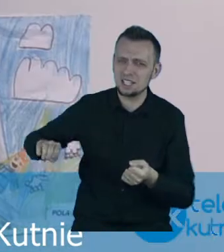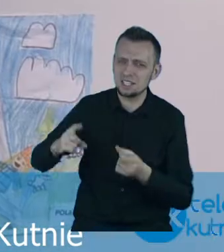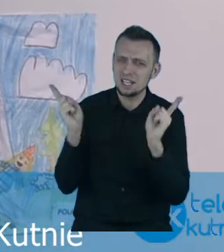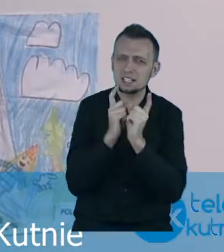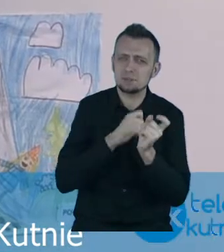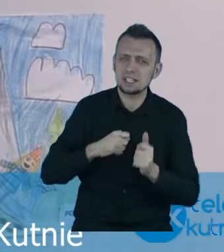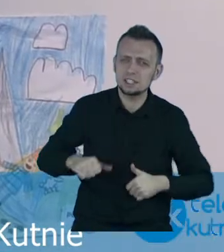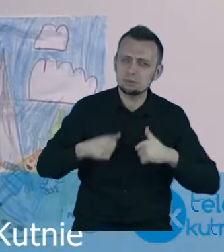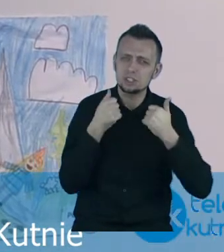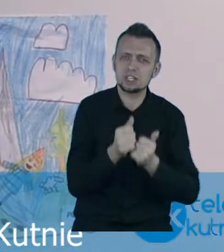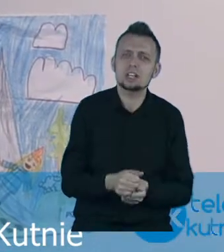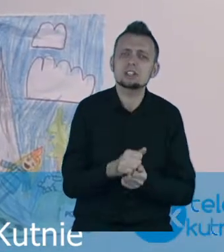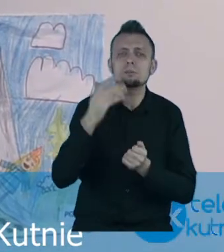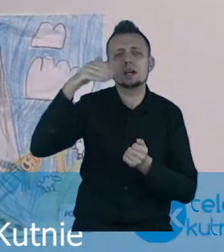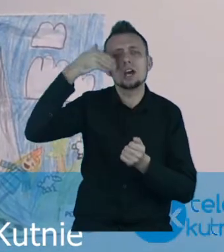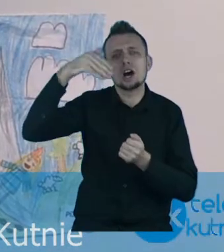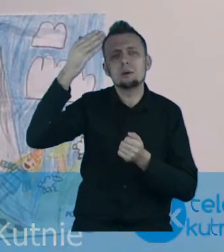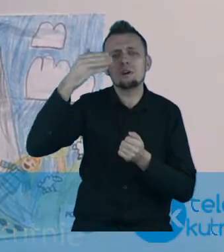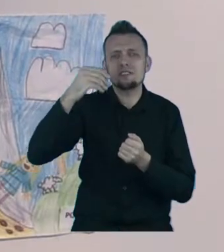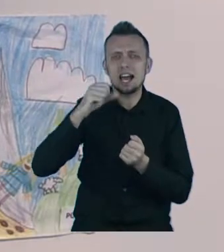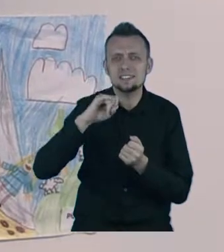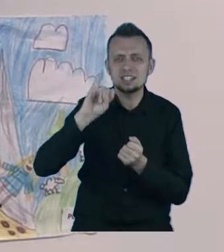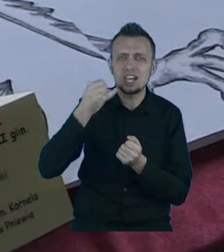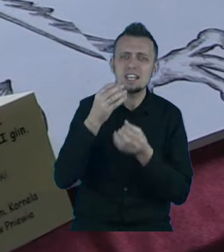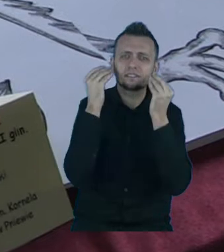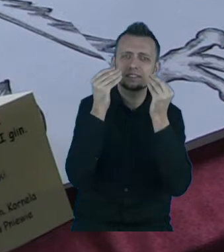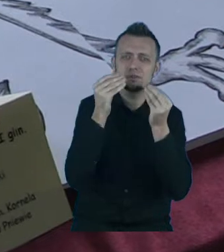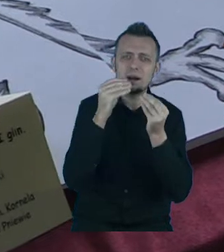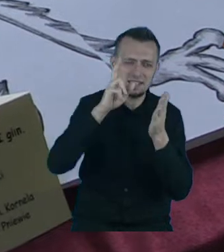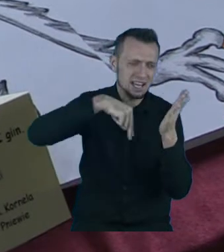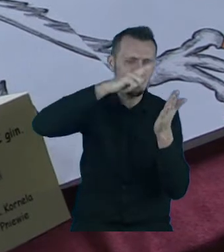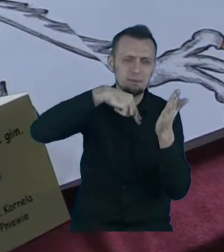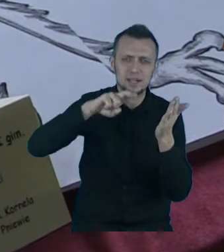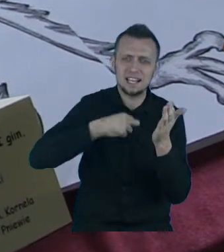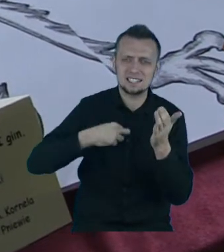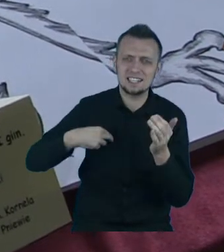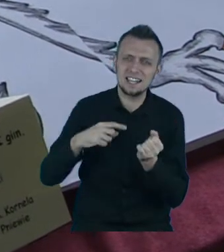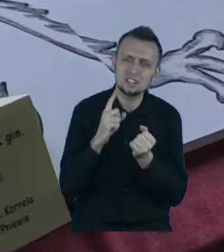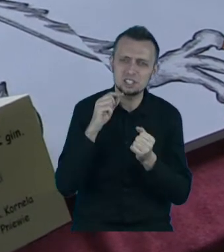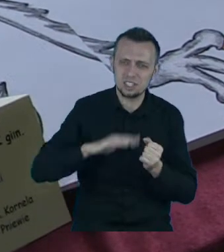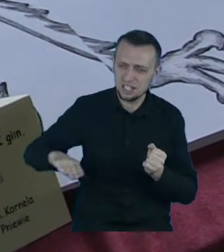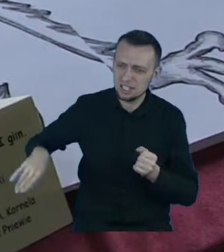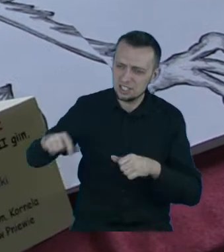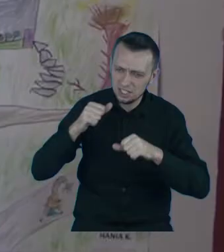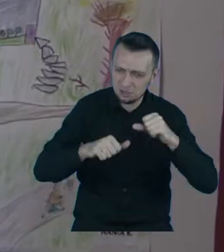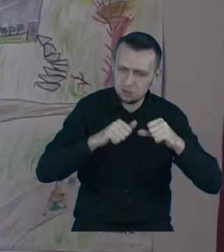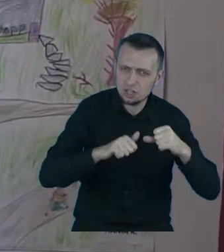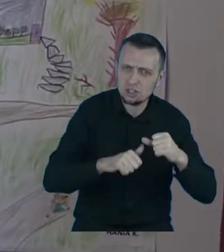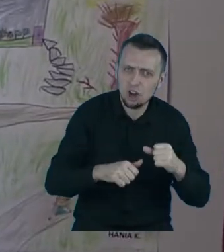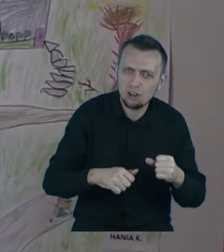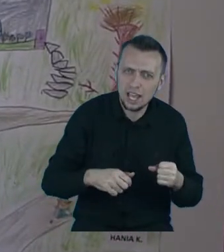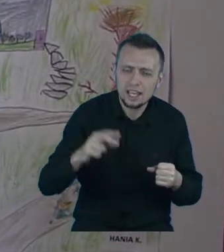docenić pracę naszych przedszkolaków, podsumować prace plastyczne pod hasłem Polska w czterech porach roku. Naszym głównym